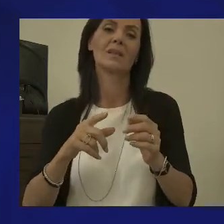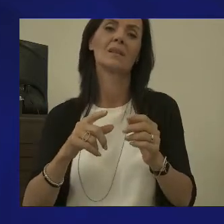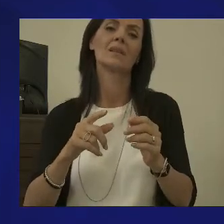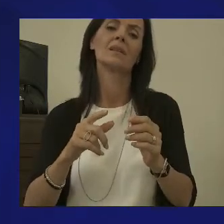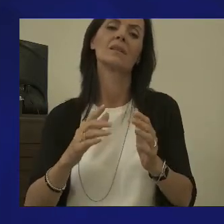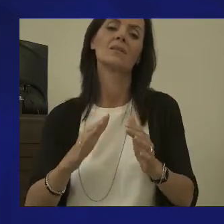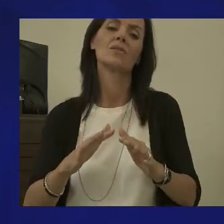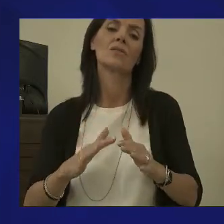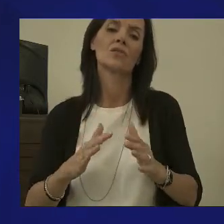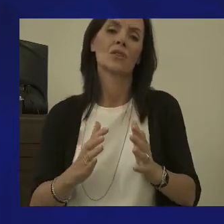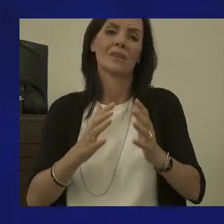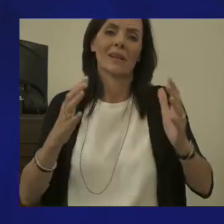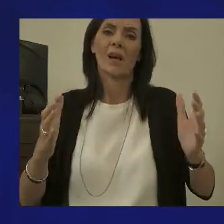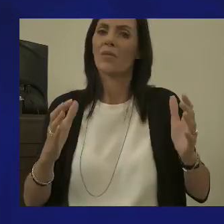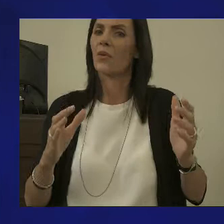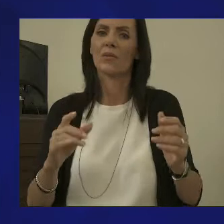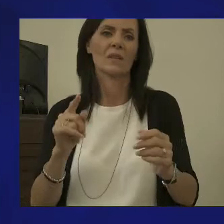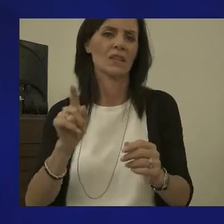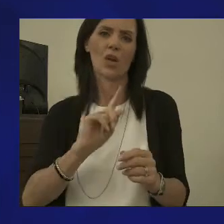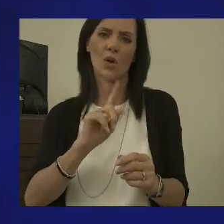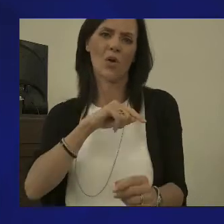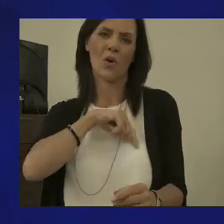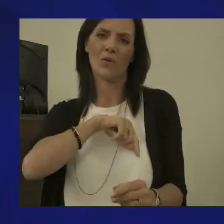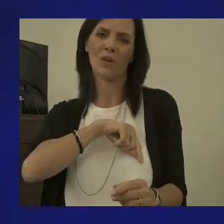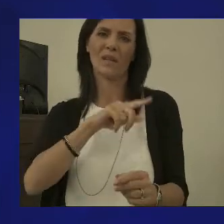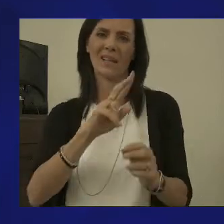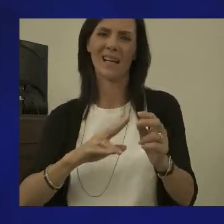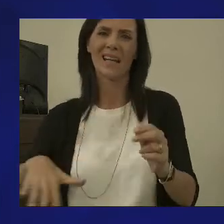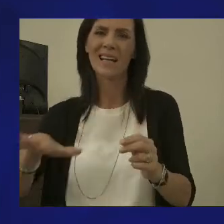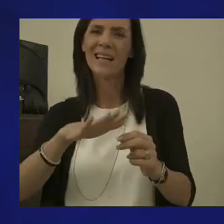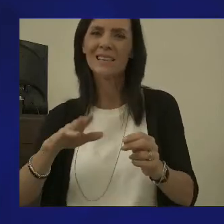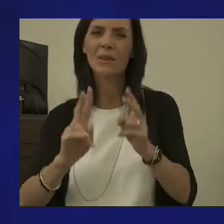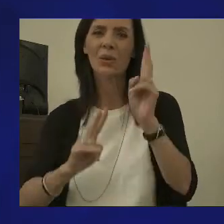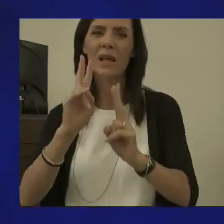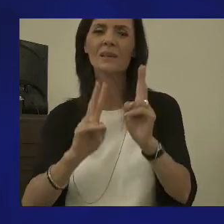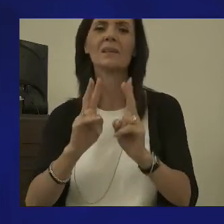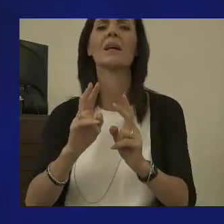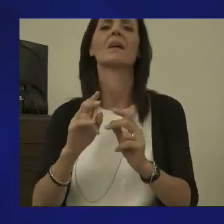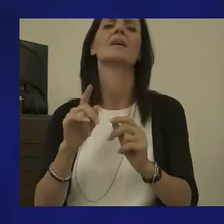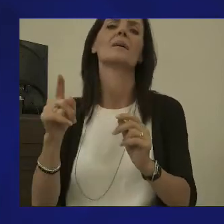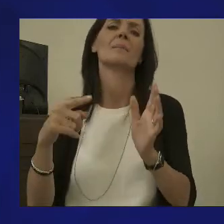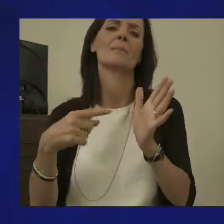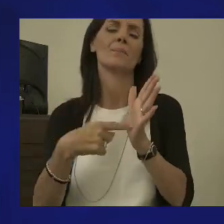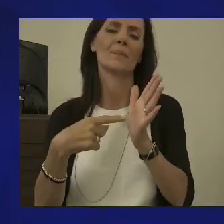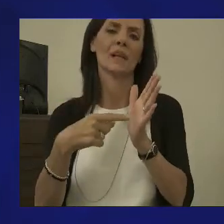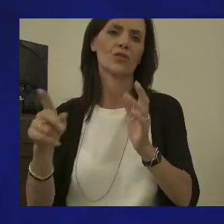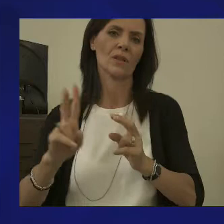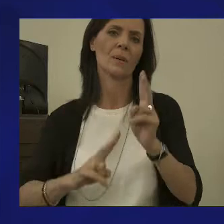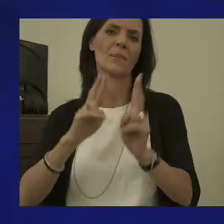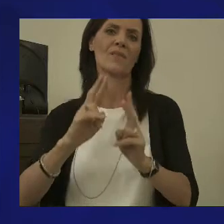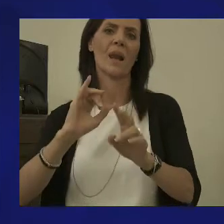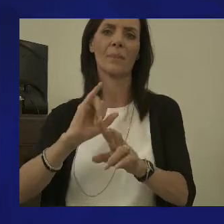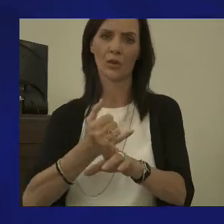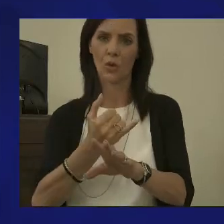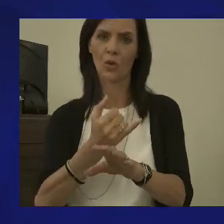שטחים לגבי החזות. זה לא כל כך אופייני לאזור התעשייה, ואנחנו עמדנו על זה שכאן יהיה טיפול מיוחד בגלל שזה מפעל